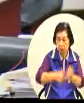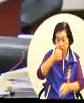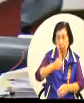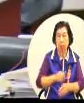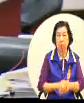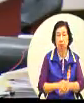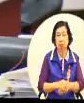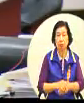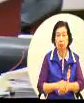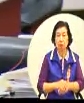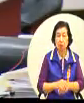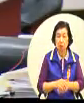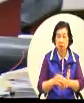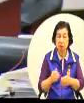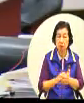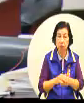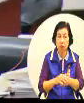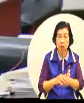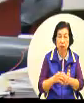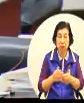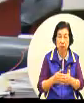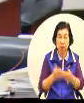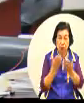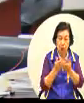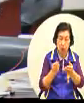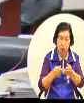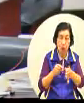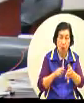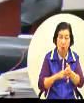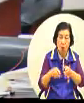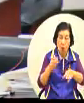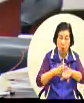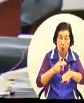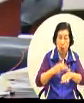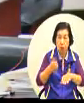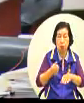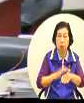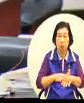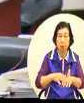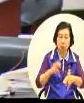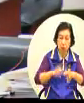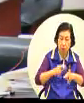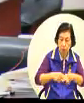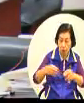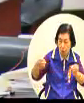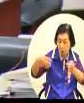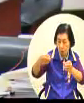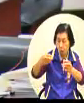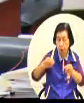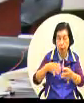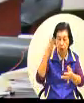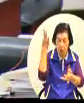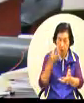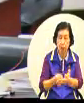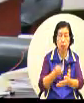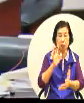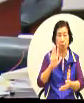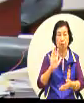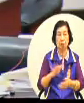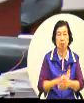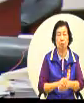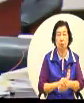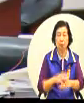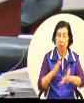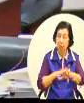面对面沟通，我跟他在圆明台啊对话了好几次，每次他说不